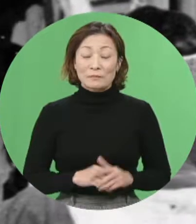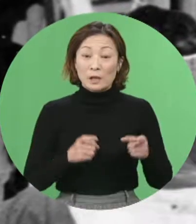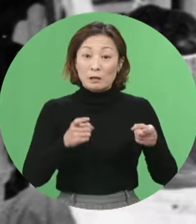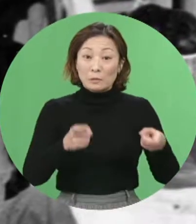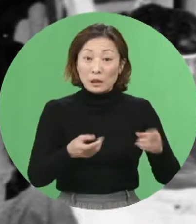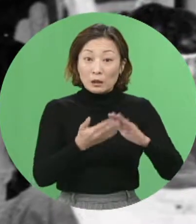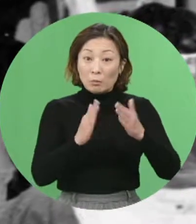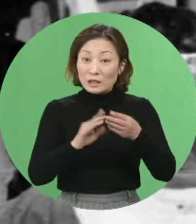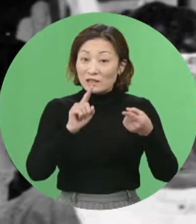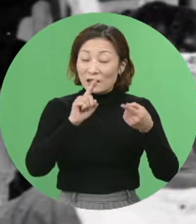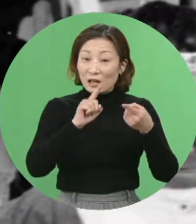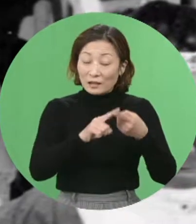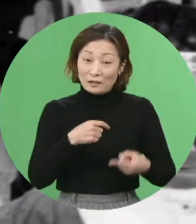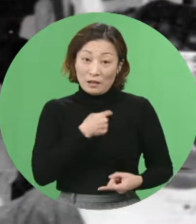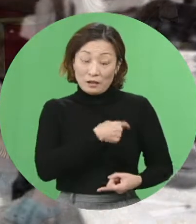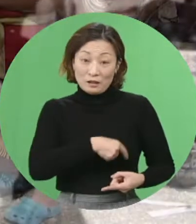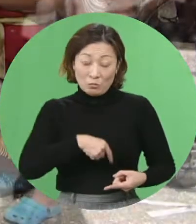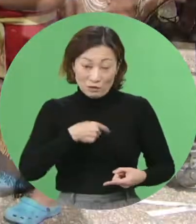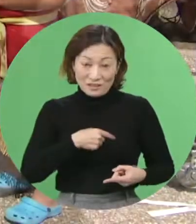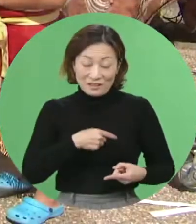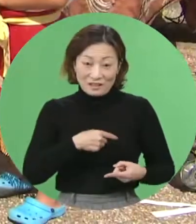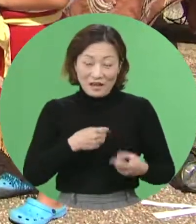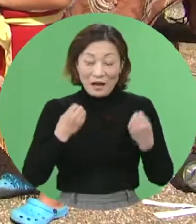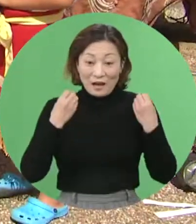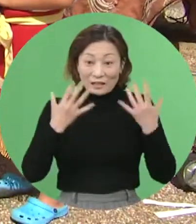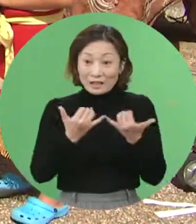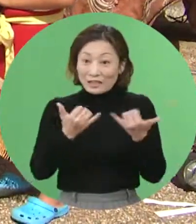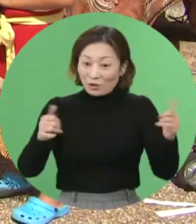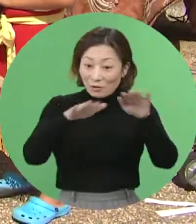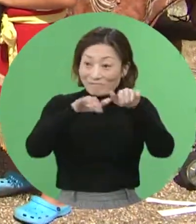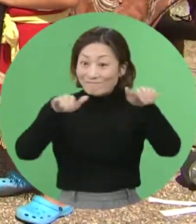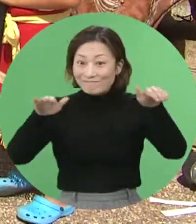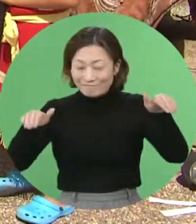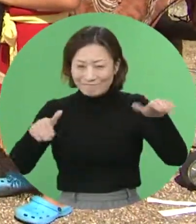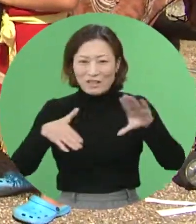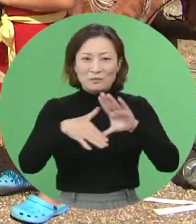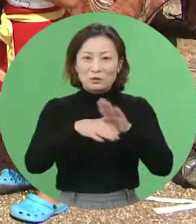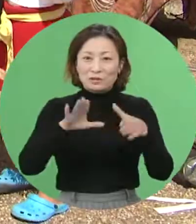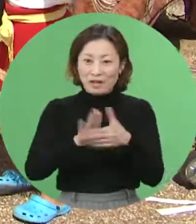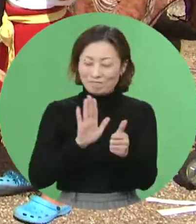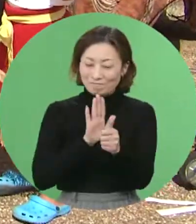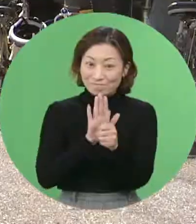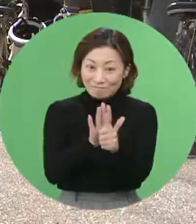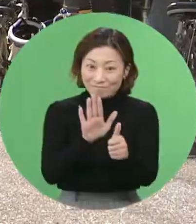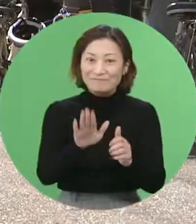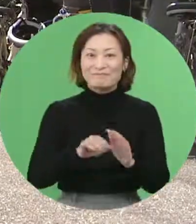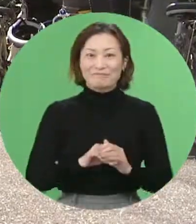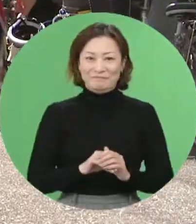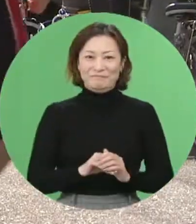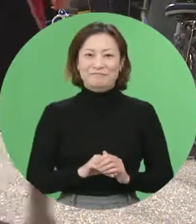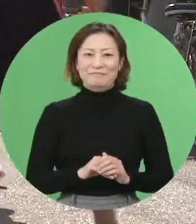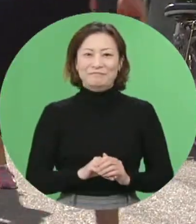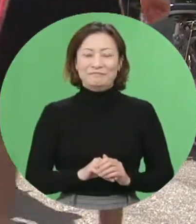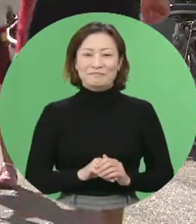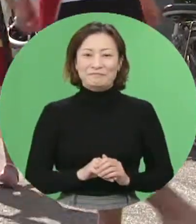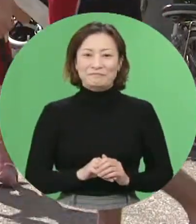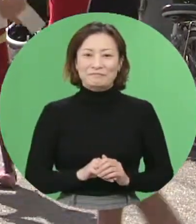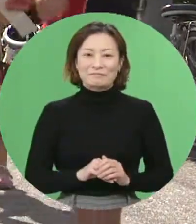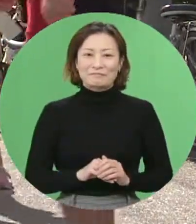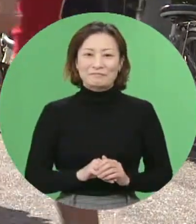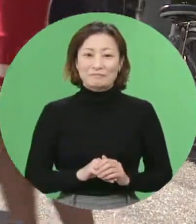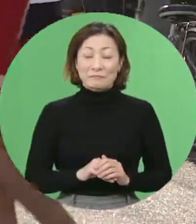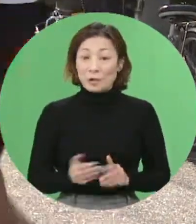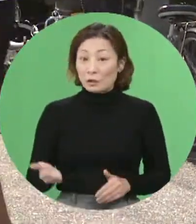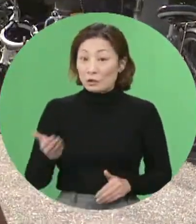港町らしい気風が新たな人を呼び込み、文化を後押ししています。そ